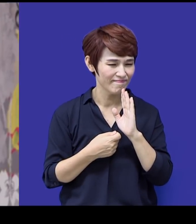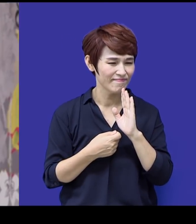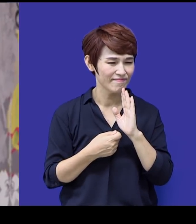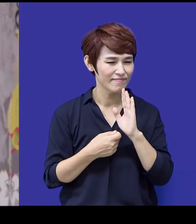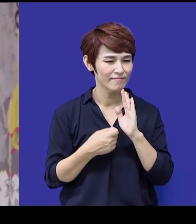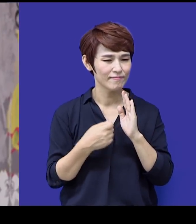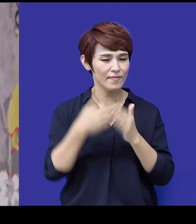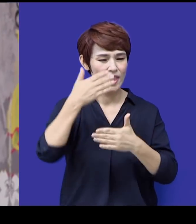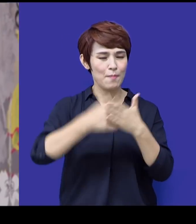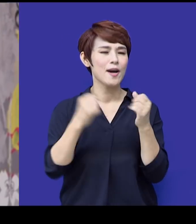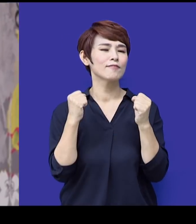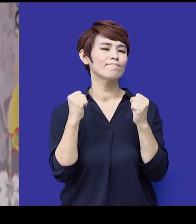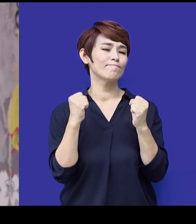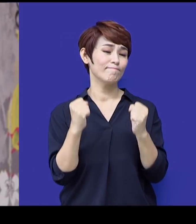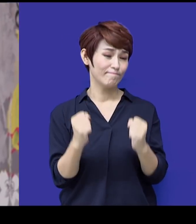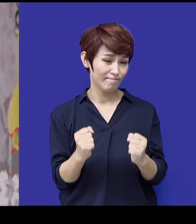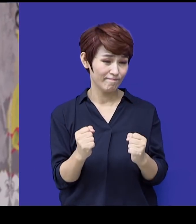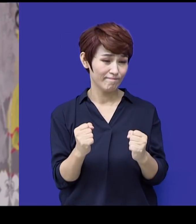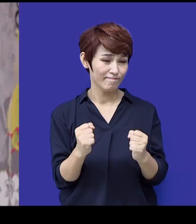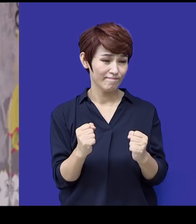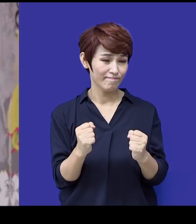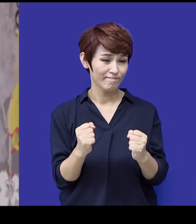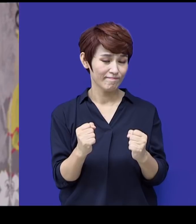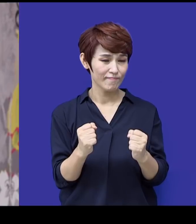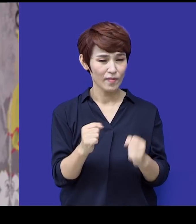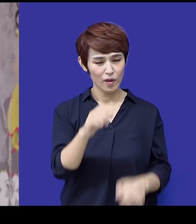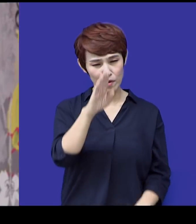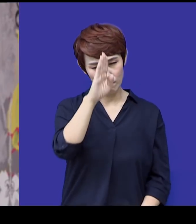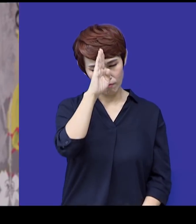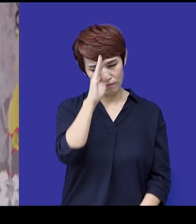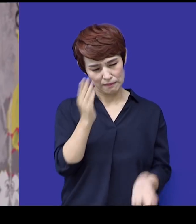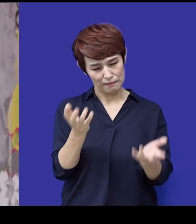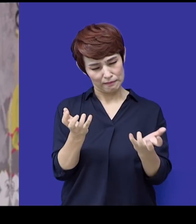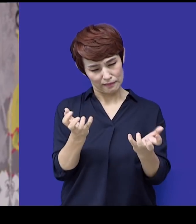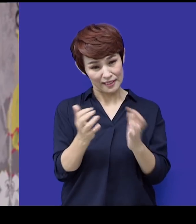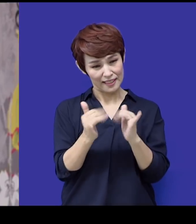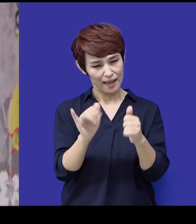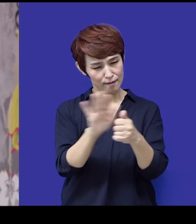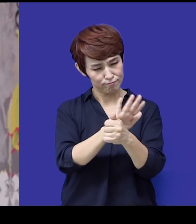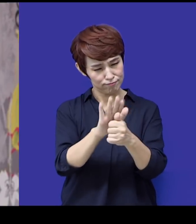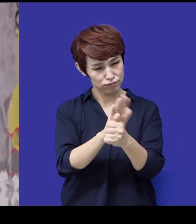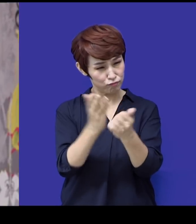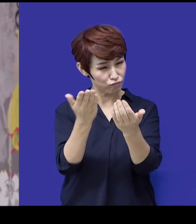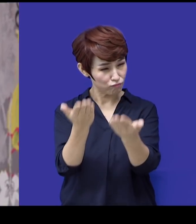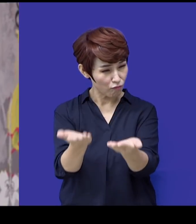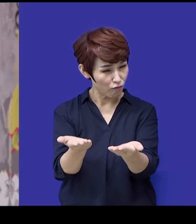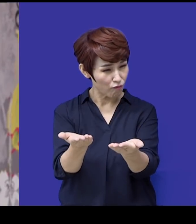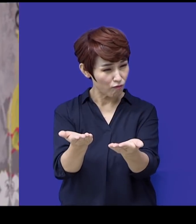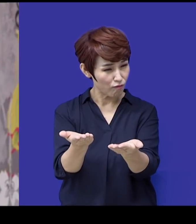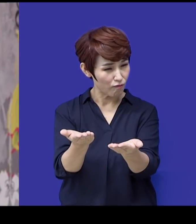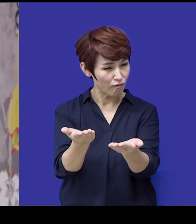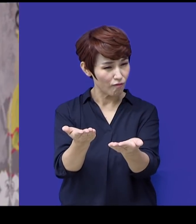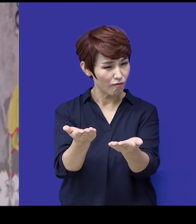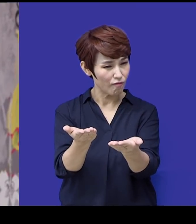남아 있어가지고 이렇게 환자들을 봐준 것이 좀